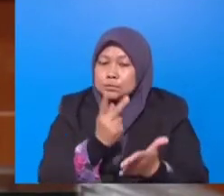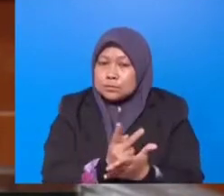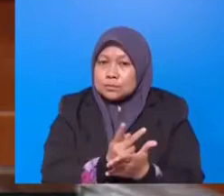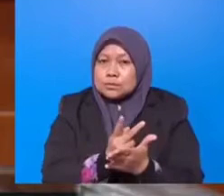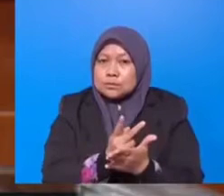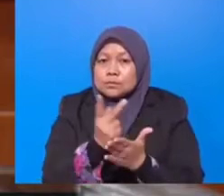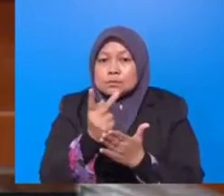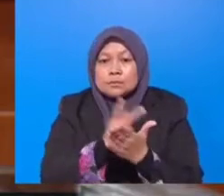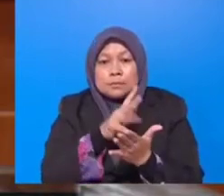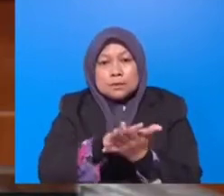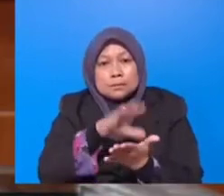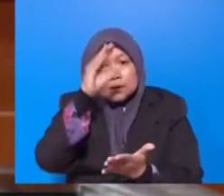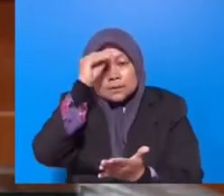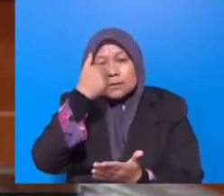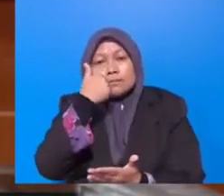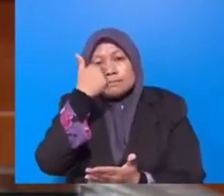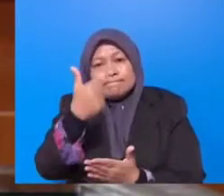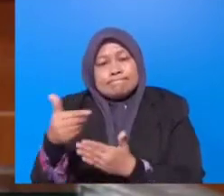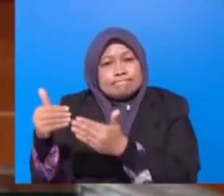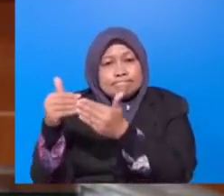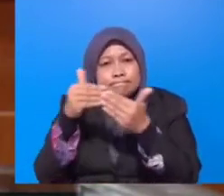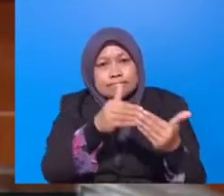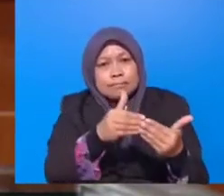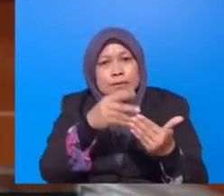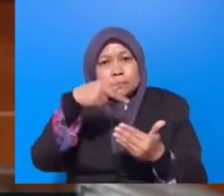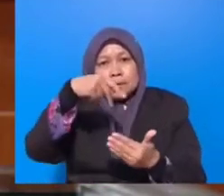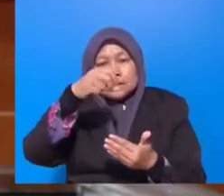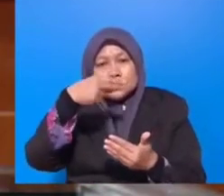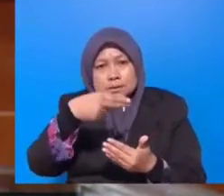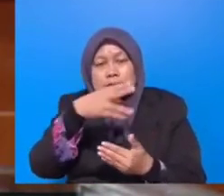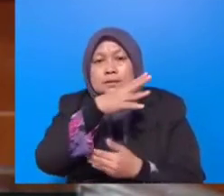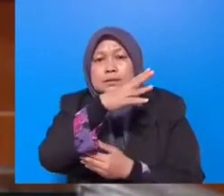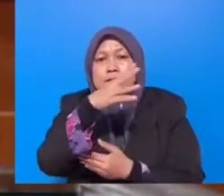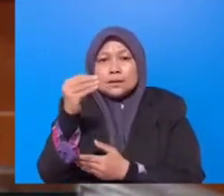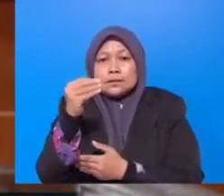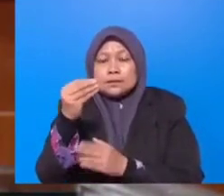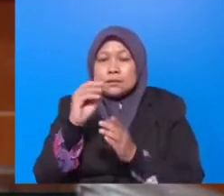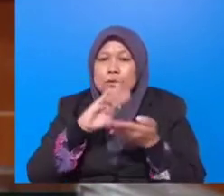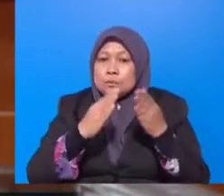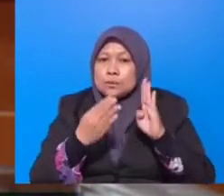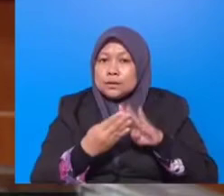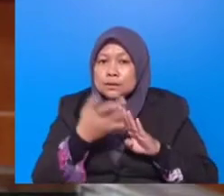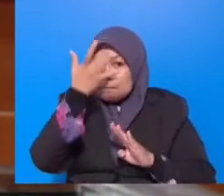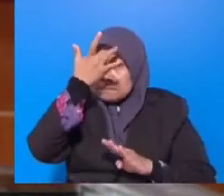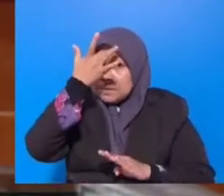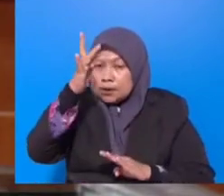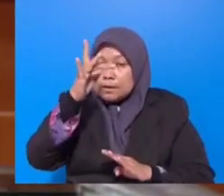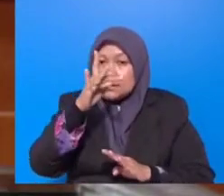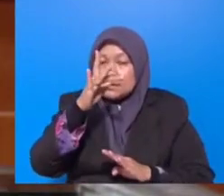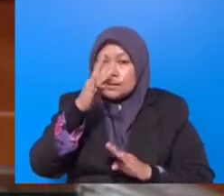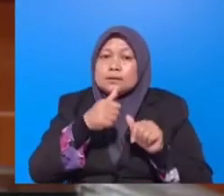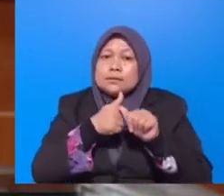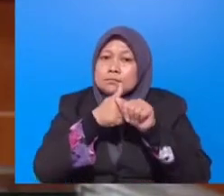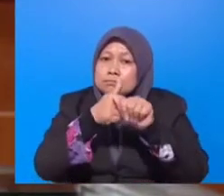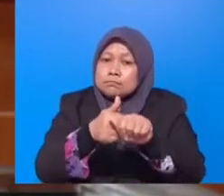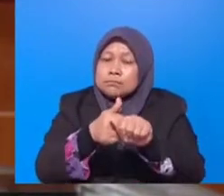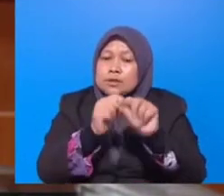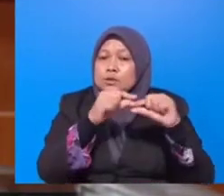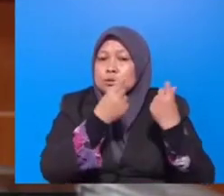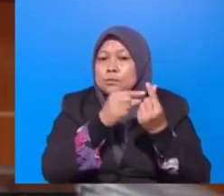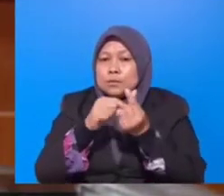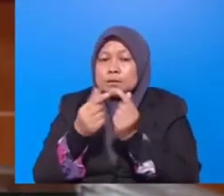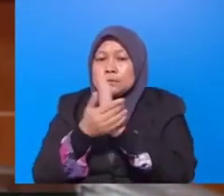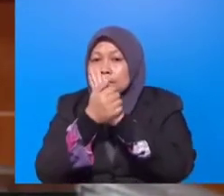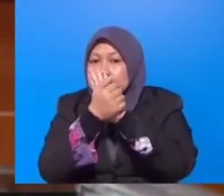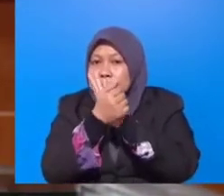pembelajaran sepanjang Hayat is bagi menunjukkan community pintar serta membangunkan Syekh kemahiran bakat